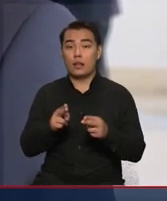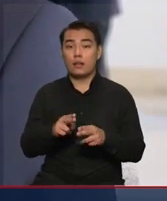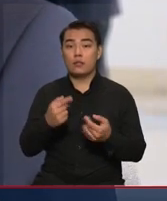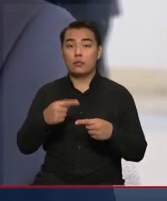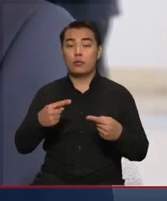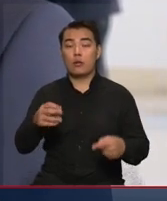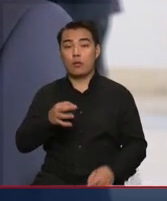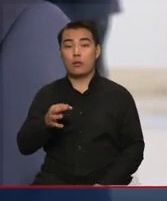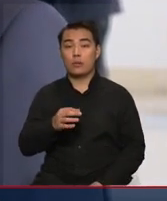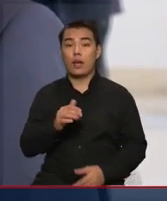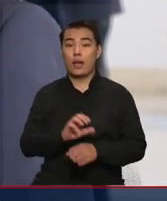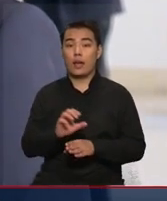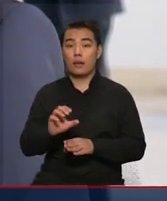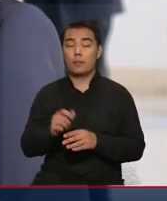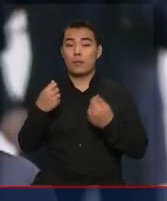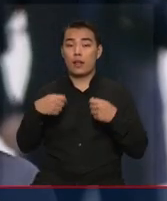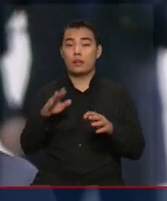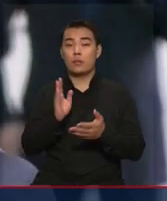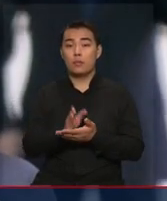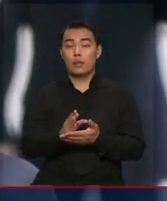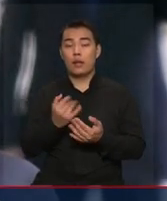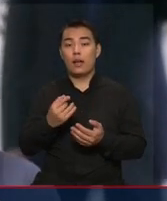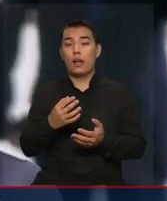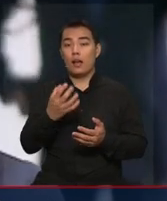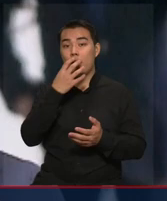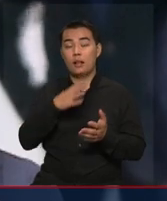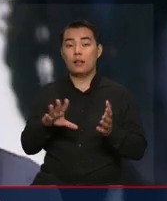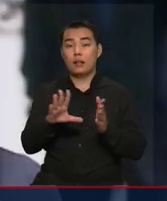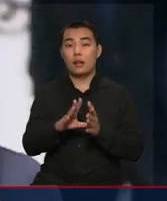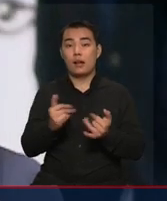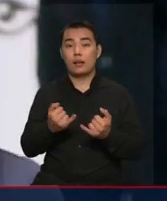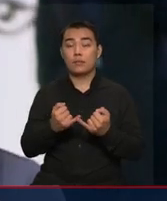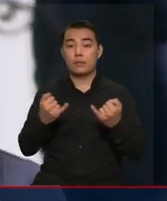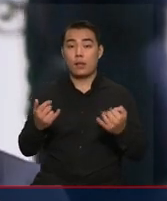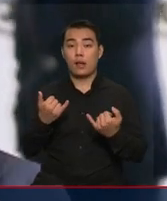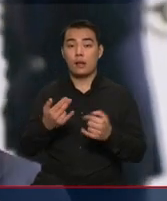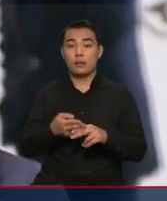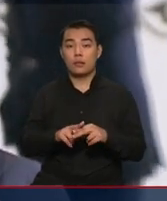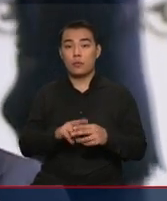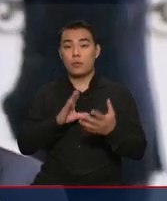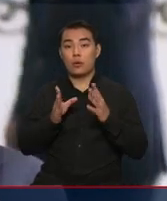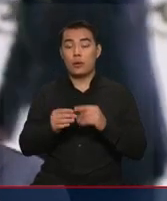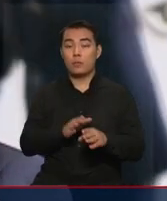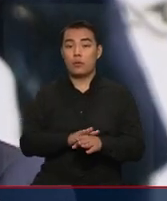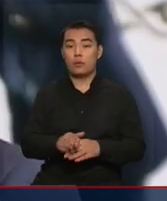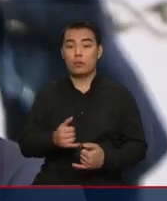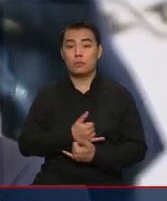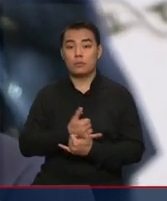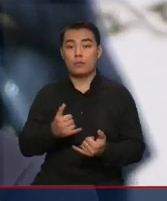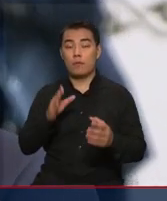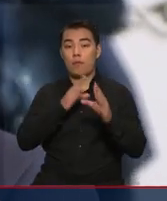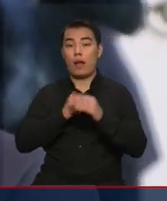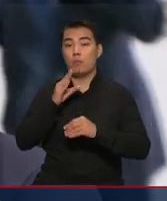басқа облыстарға сатылатын болады. Электр жылу орталығы арқылы қаланың ыстық суын толық қамтамасыз етуге